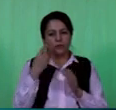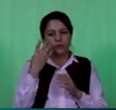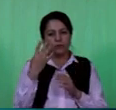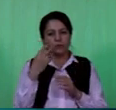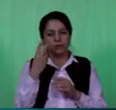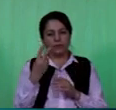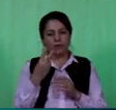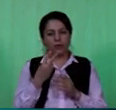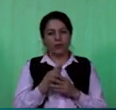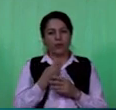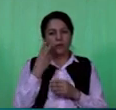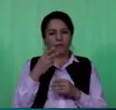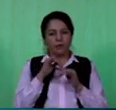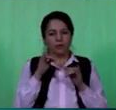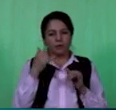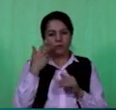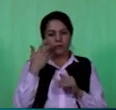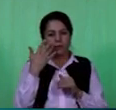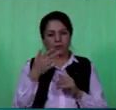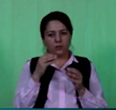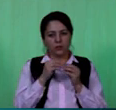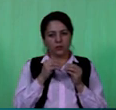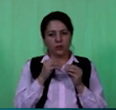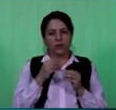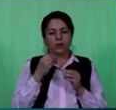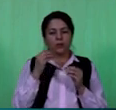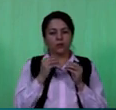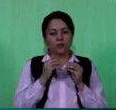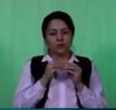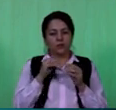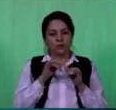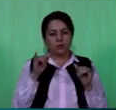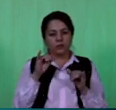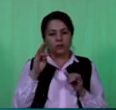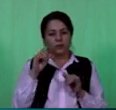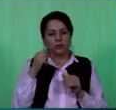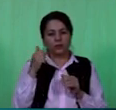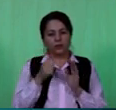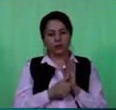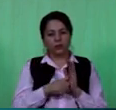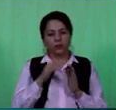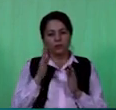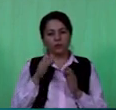2 2 умножим на 5 будет 10 10 умножим на 6 будет 60